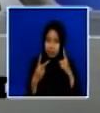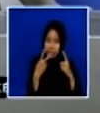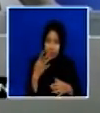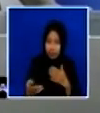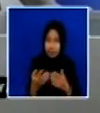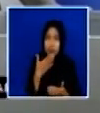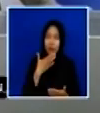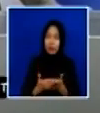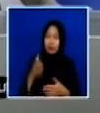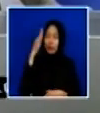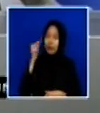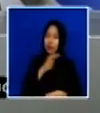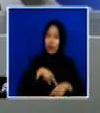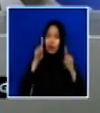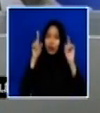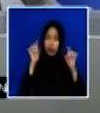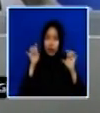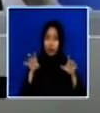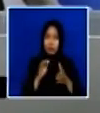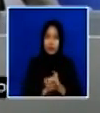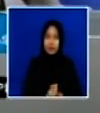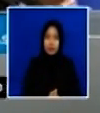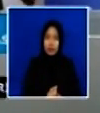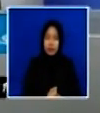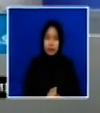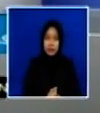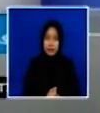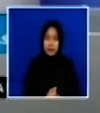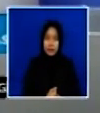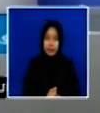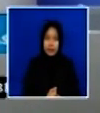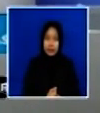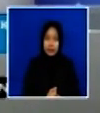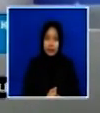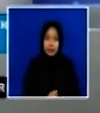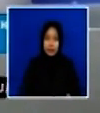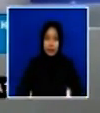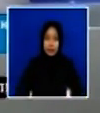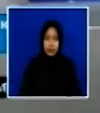tentang wassalamu'alaikum warahmatullahi wabarakatuh hai hai